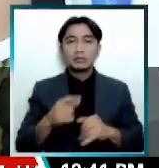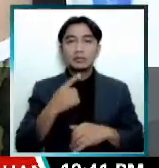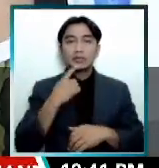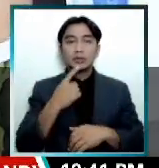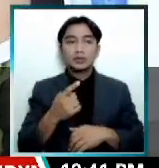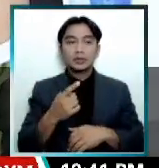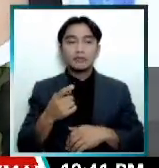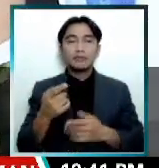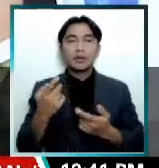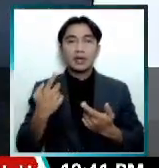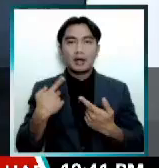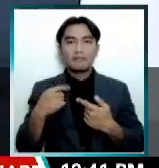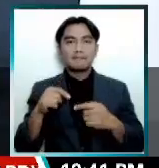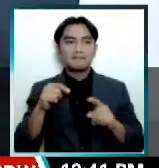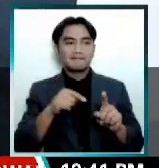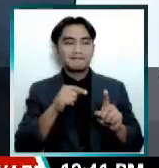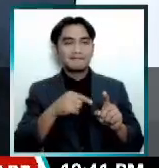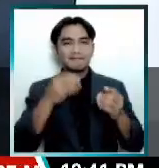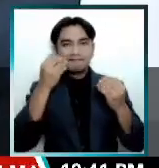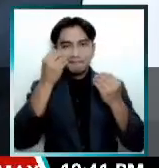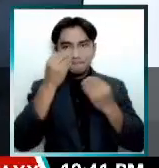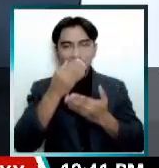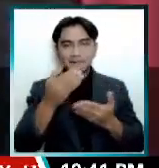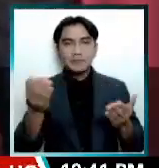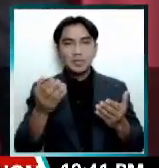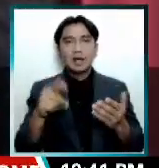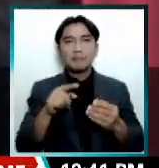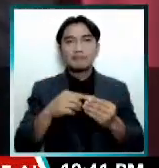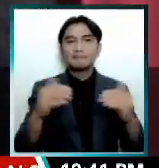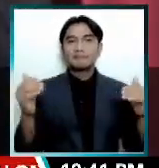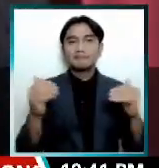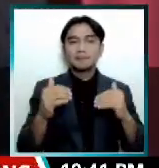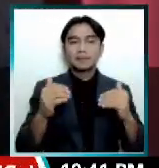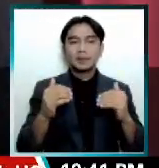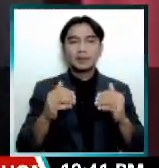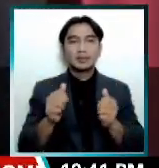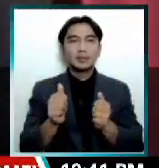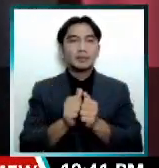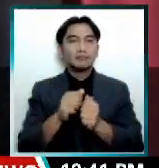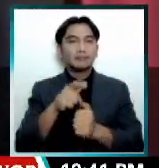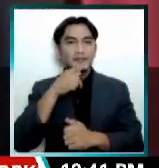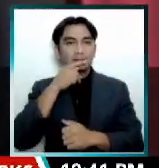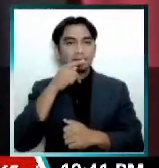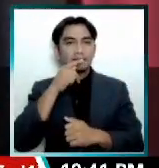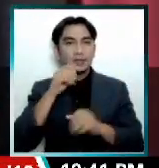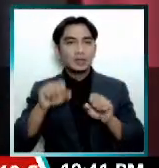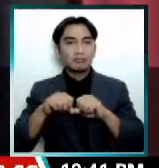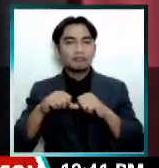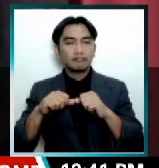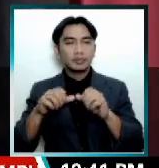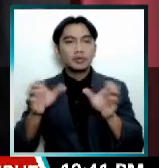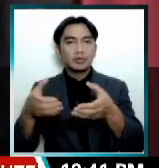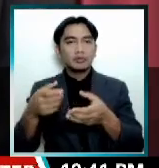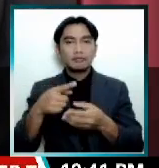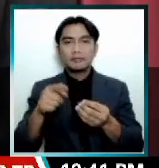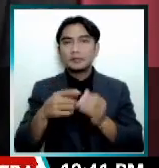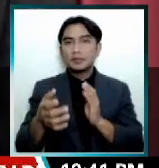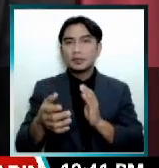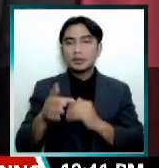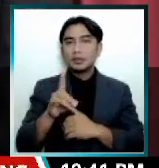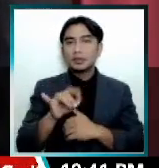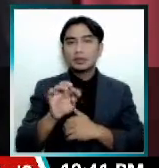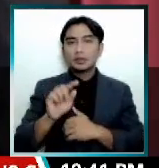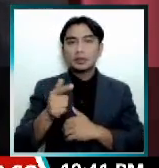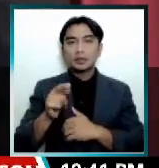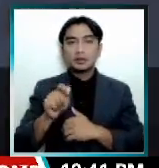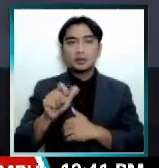Office, iniutos yan ng Pangulo sa isang pulong kasama ang Private Sector Advisory Council on Digital Infrastructure. Isa sa pinaplano